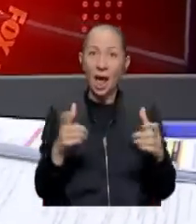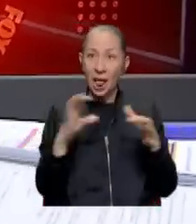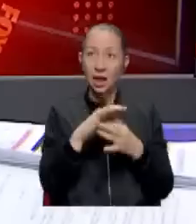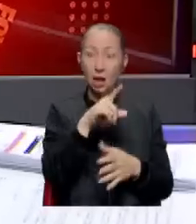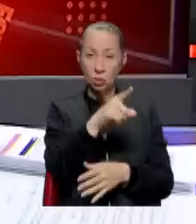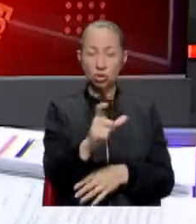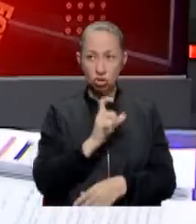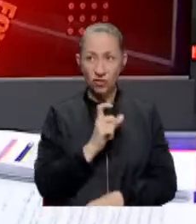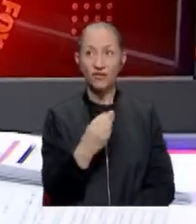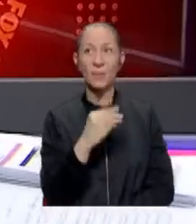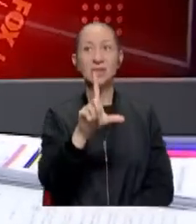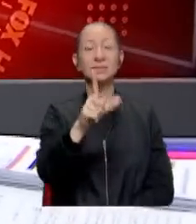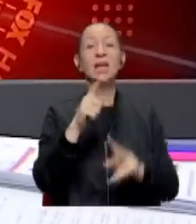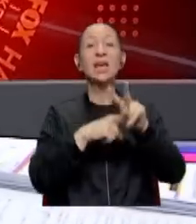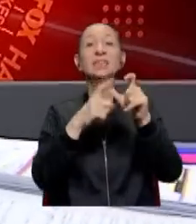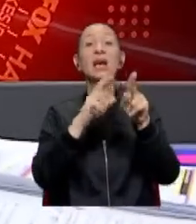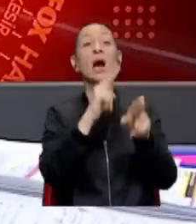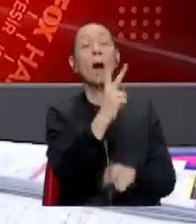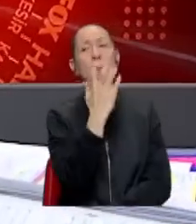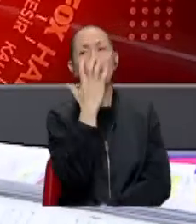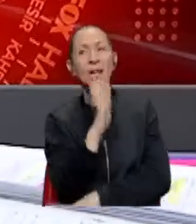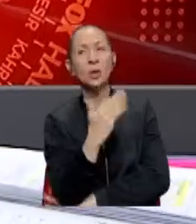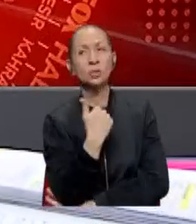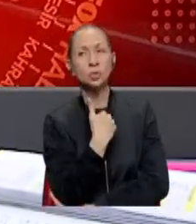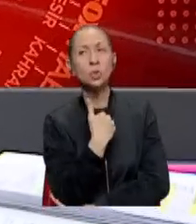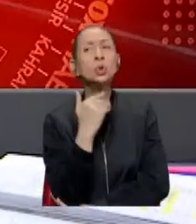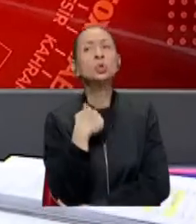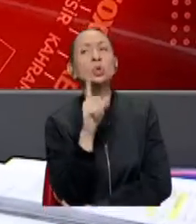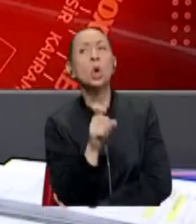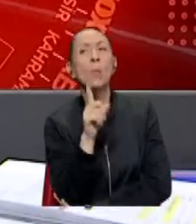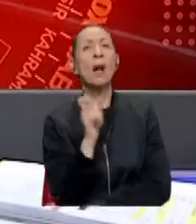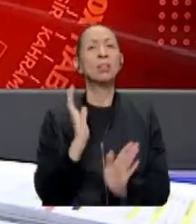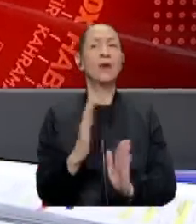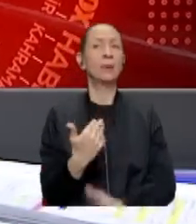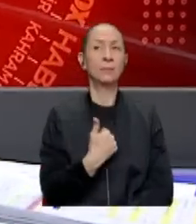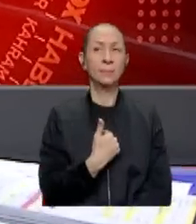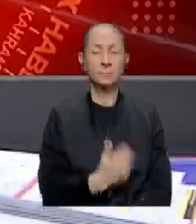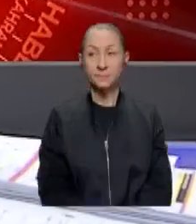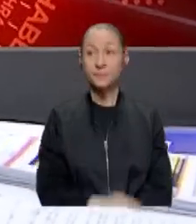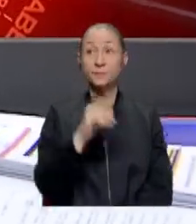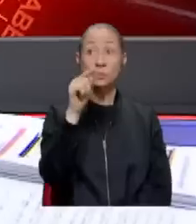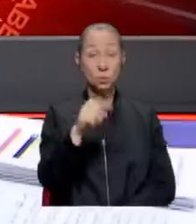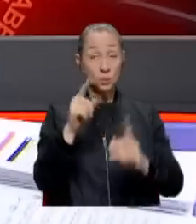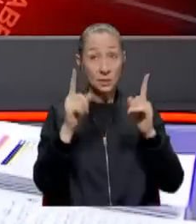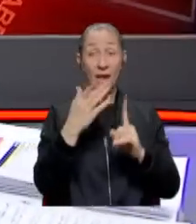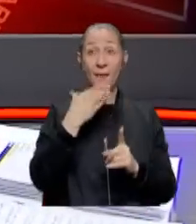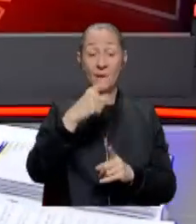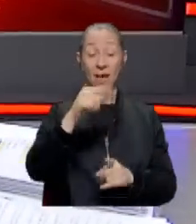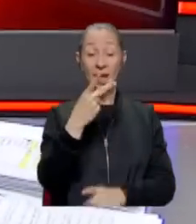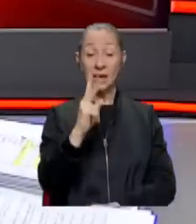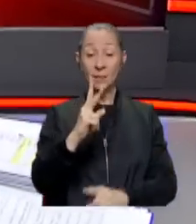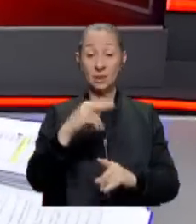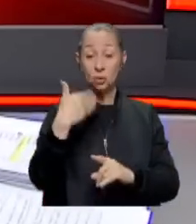bunlara cevap vermesi lazım Yüksek Seçim Kurulunun bekliyoruz bizde sormaya devam edeceğiz Bu arada emekliler